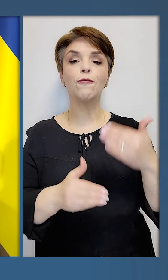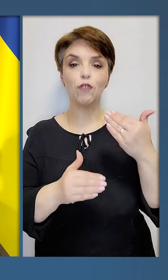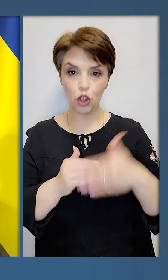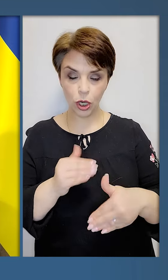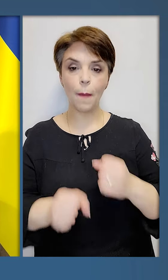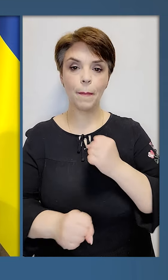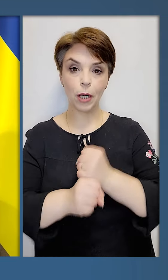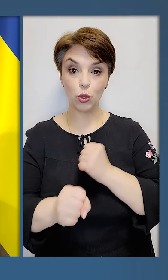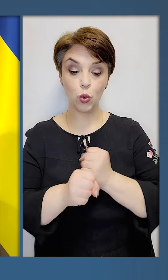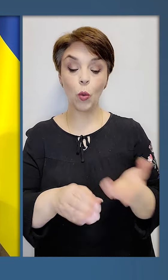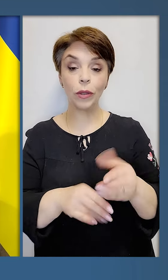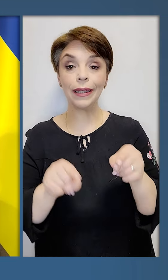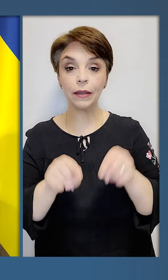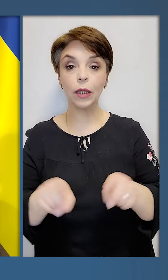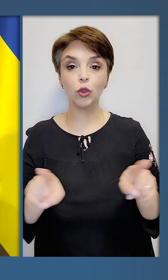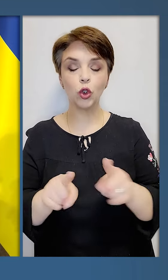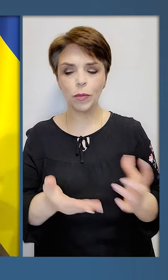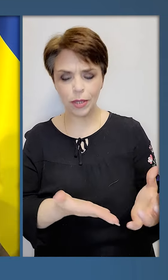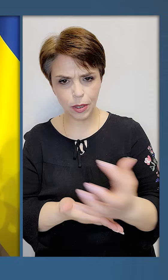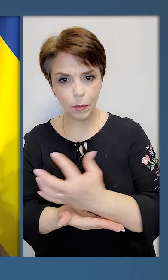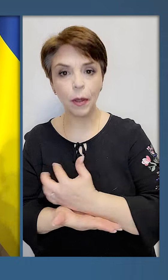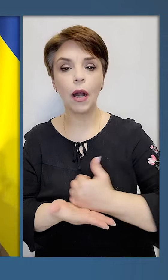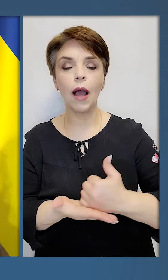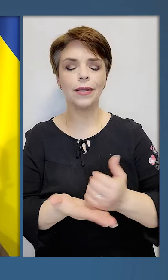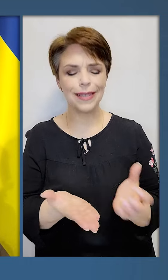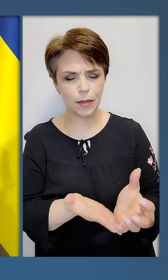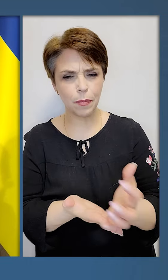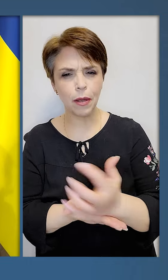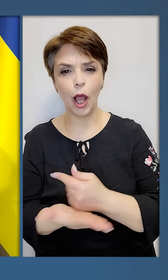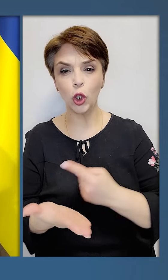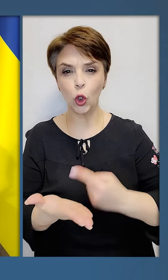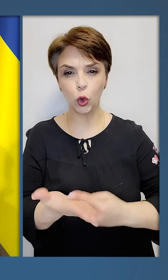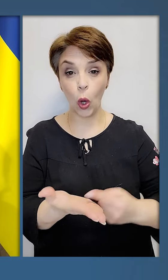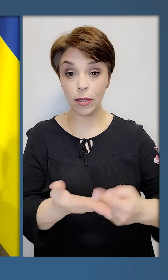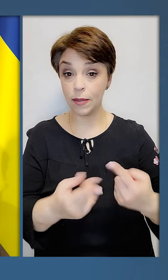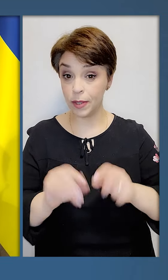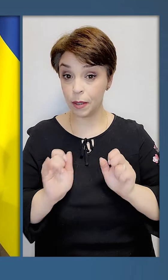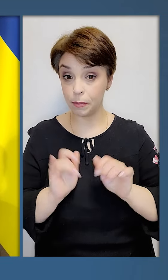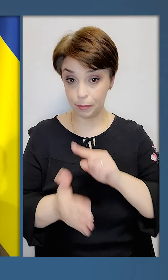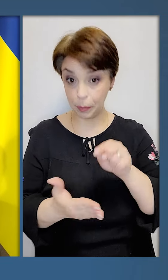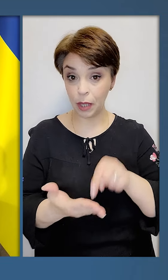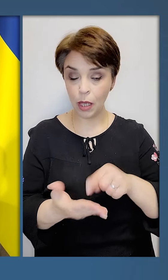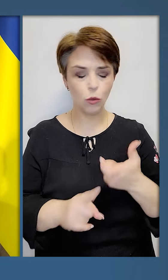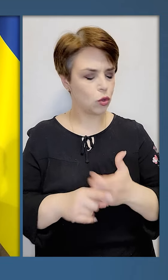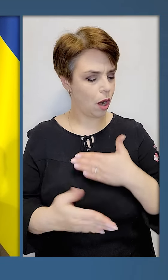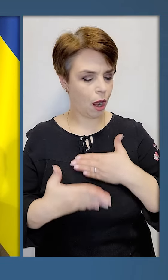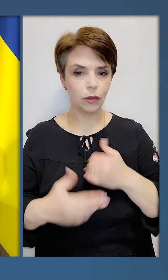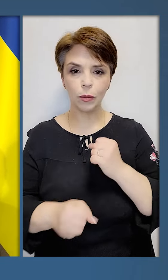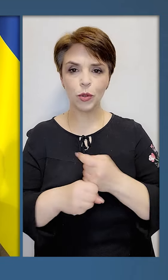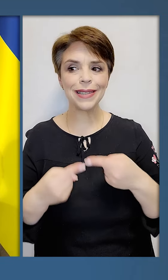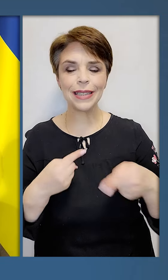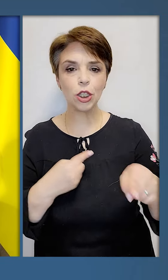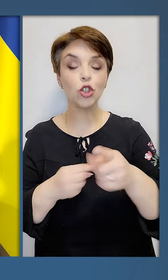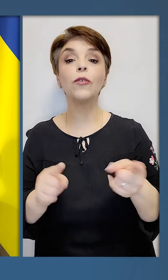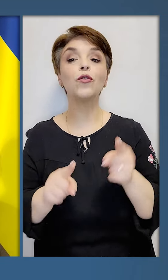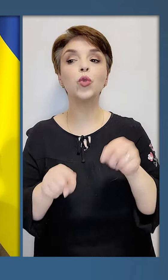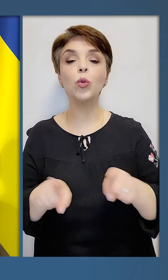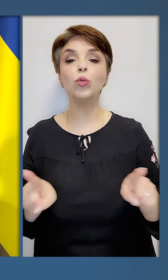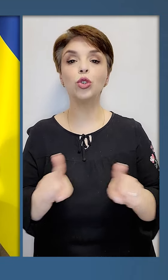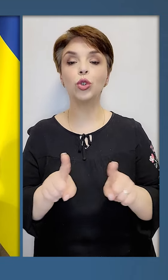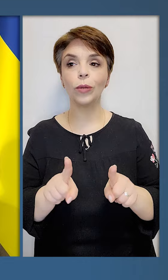Ми вже працюємо над тим, щоб збирати докази в цих питаннях, і ми дуже активно працюємо з іншими в